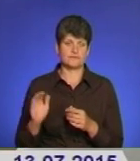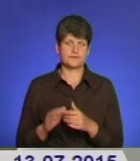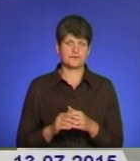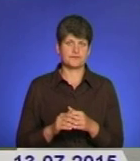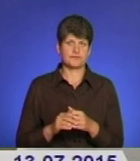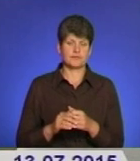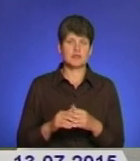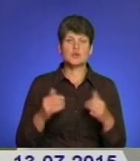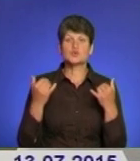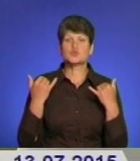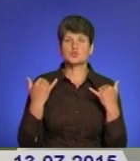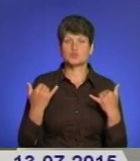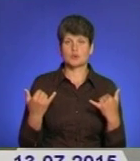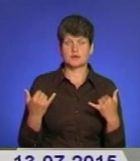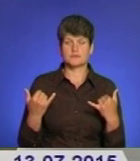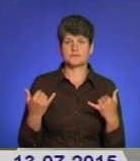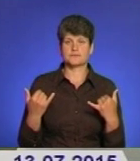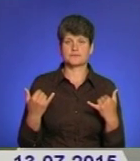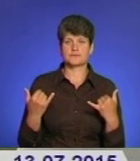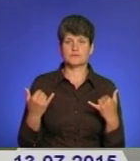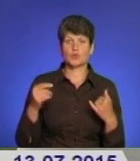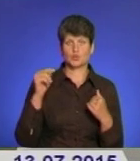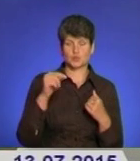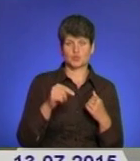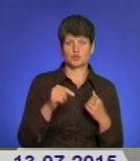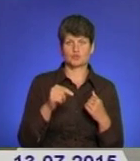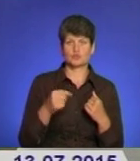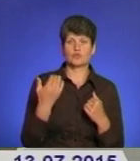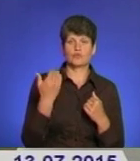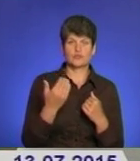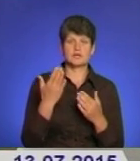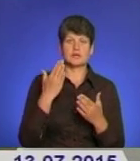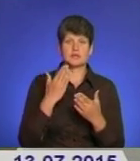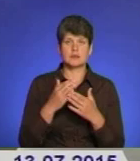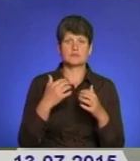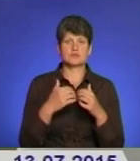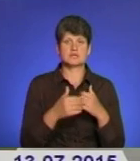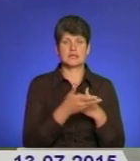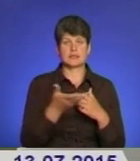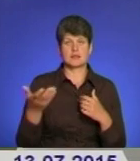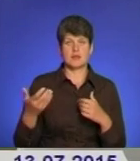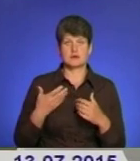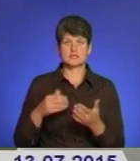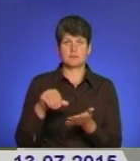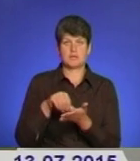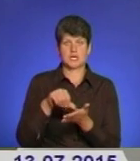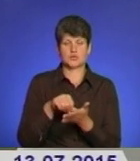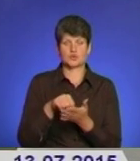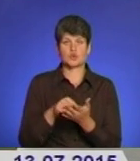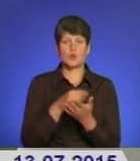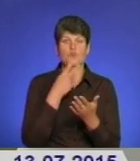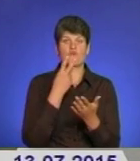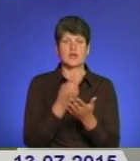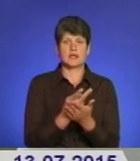І сьогодні ось тут вони є посеред нас присутні у